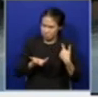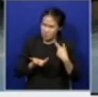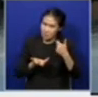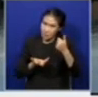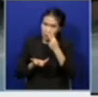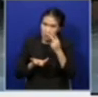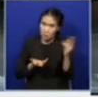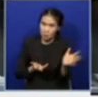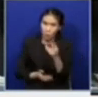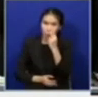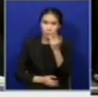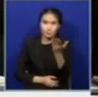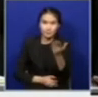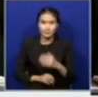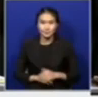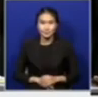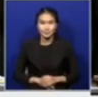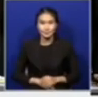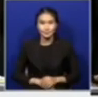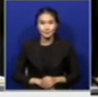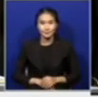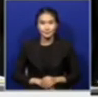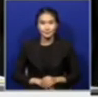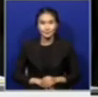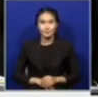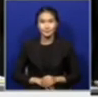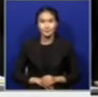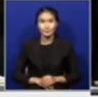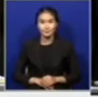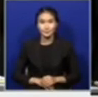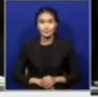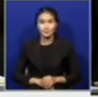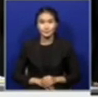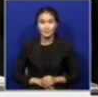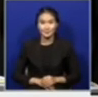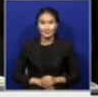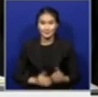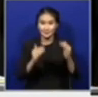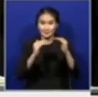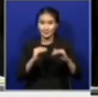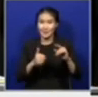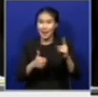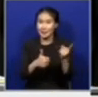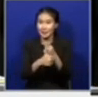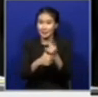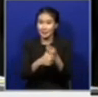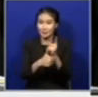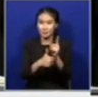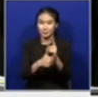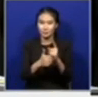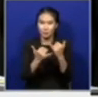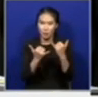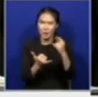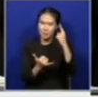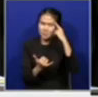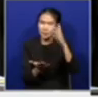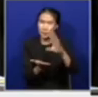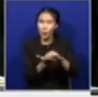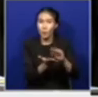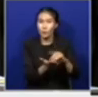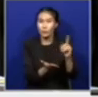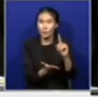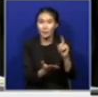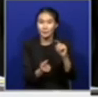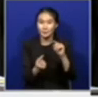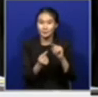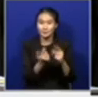นที่ต้องศึกษาแบบนี้เพราะว่าเราต้องมาชั่งน้ำหนักเทียบว่าสิ่งที่ไทยจะสูญเสียไปนั้นคุ้มค่ากับสิ่งที่ไทยจะได้มา